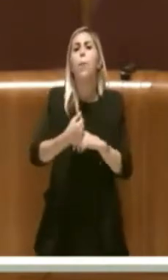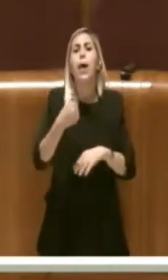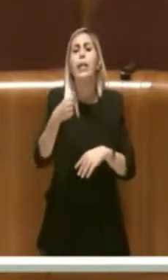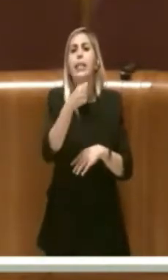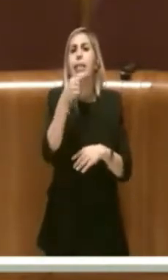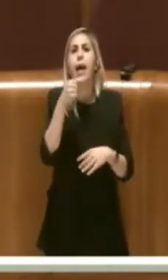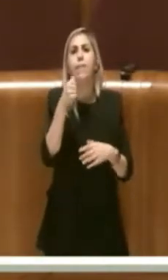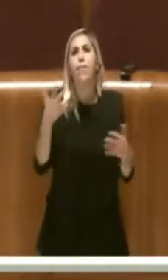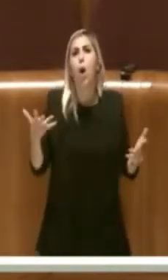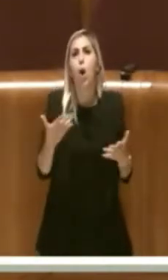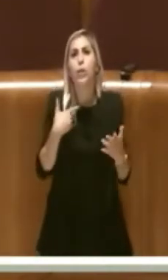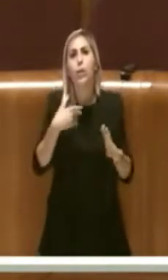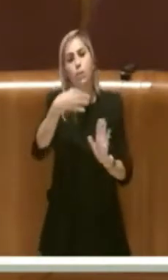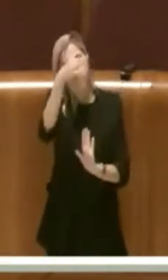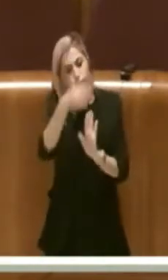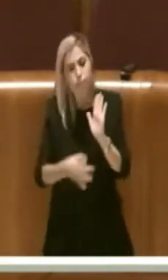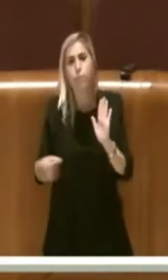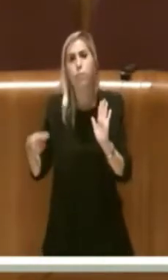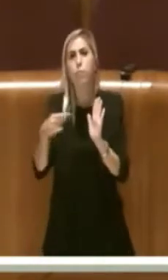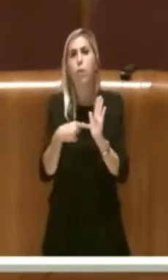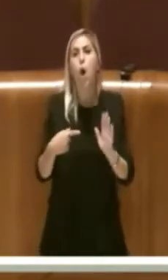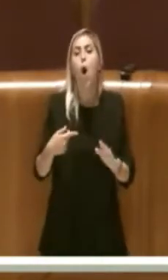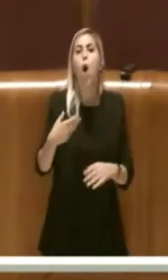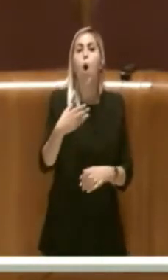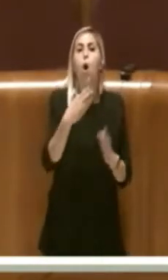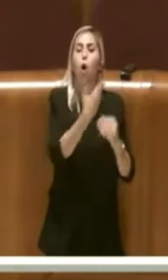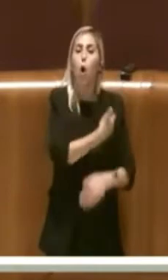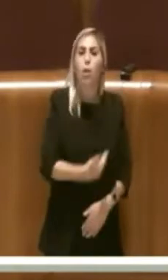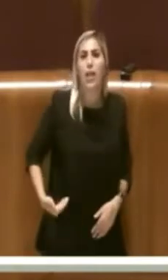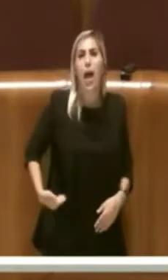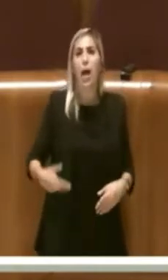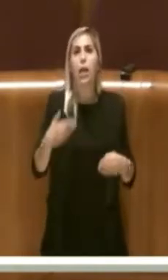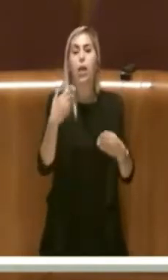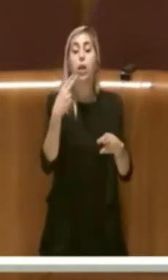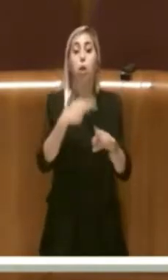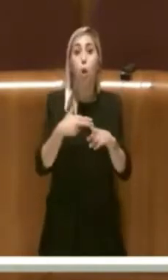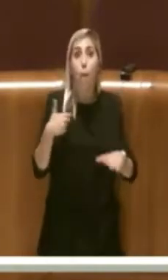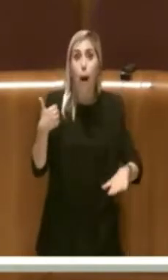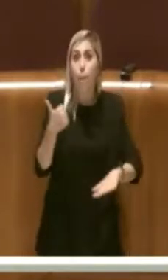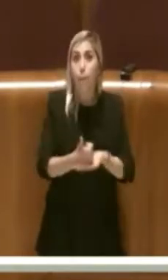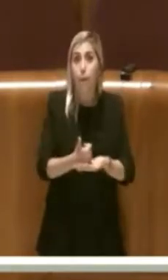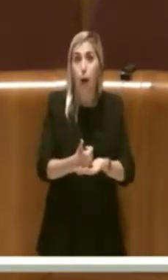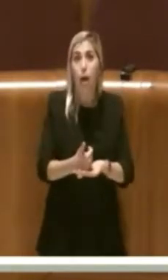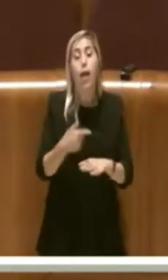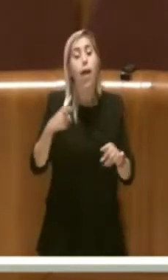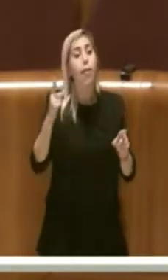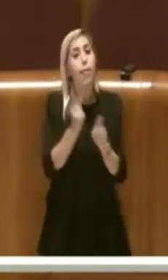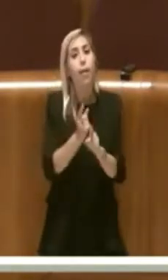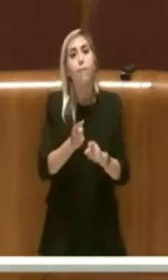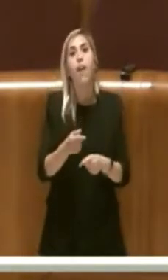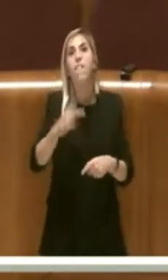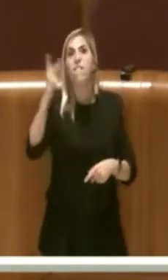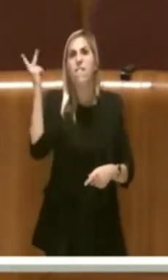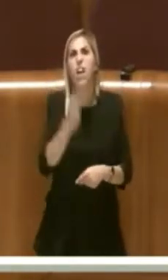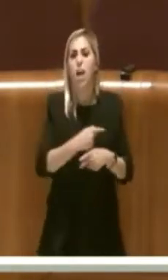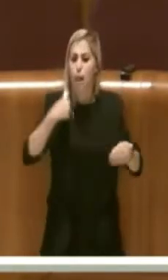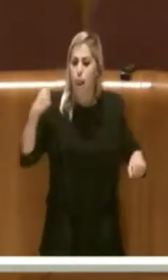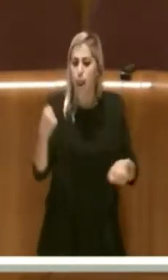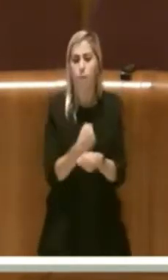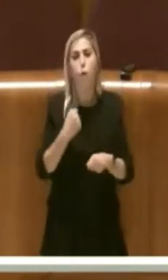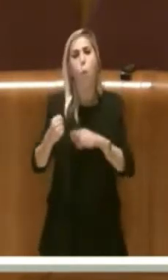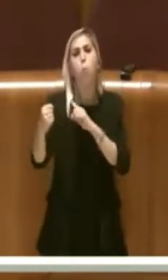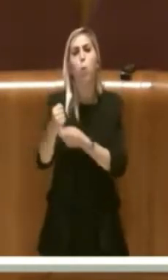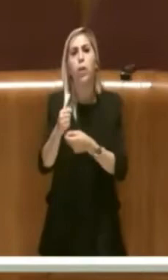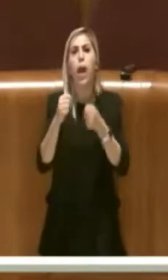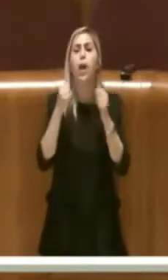attività di indirizzo e controllo dei consiglieri capitolini, che non sono più consiglieri comunali, che siano effettivamente efficaci i loro